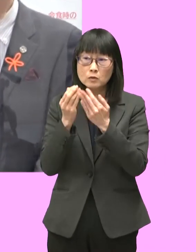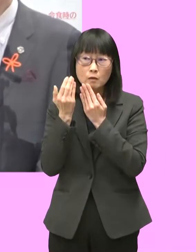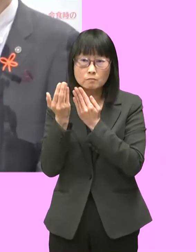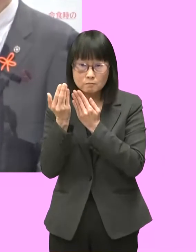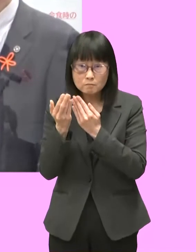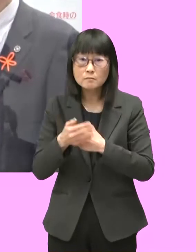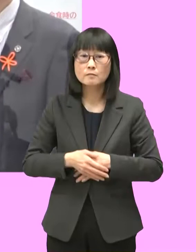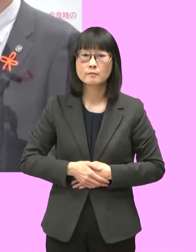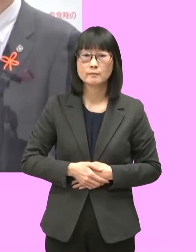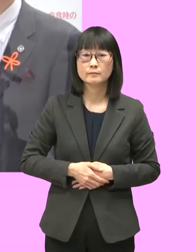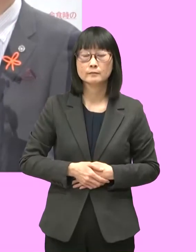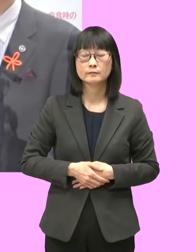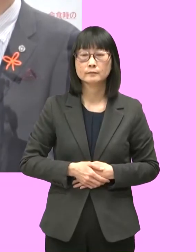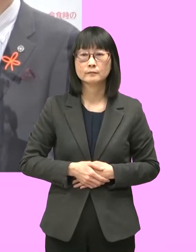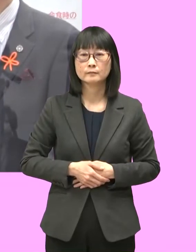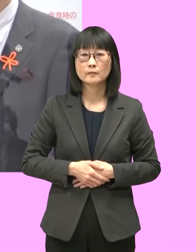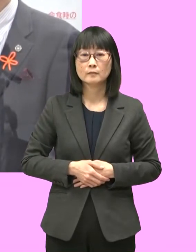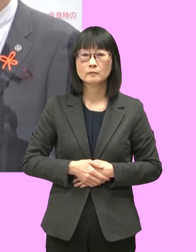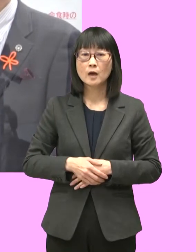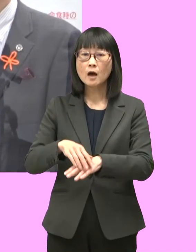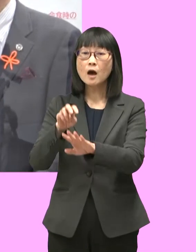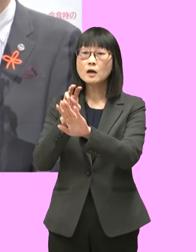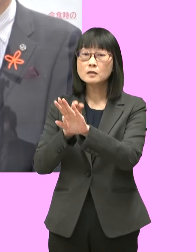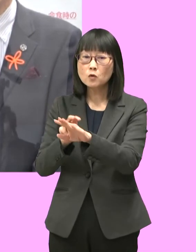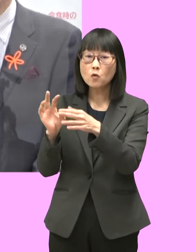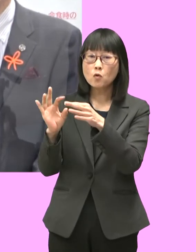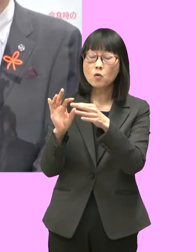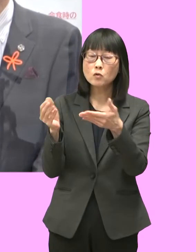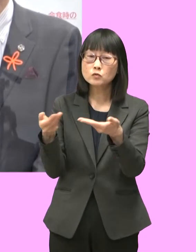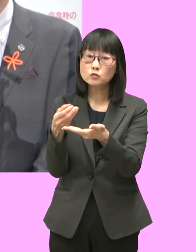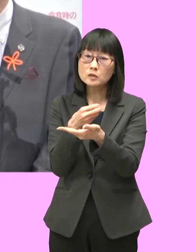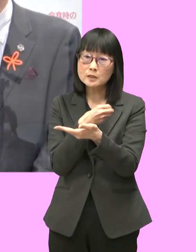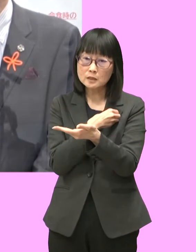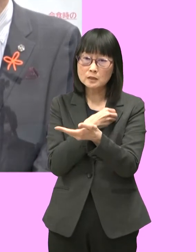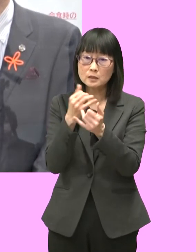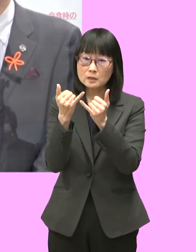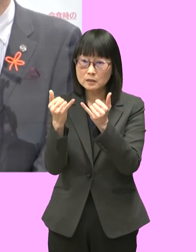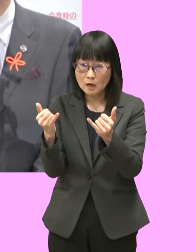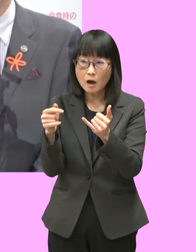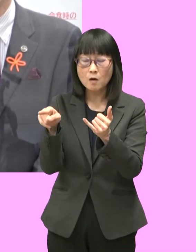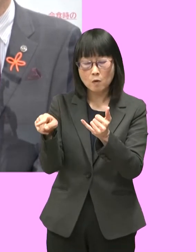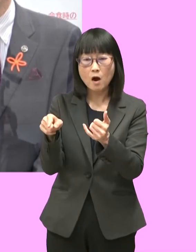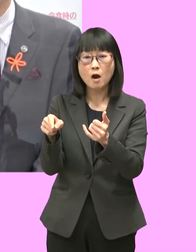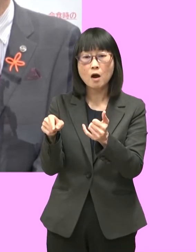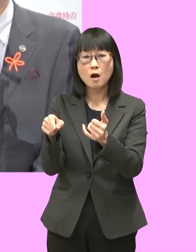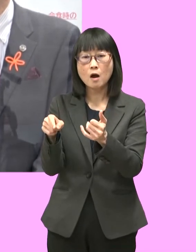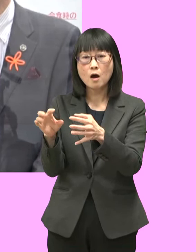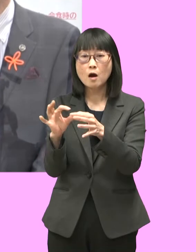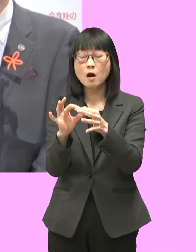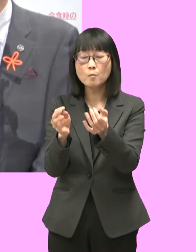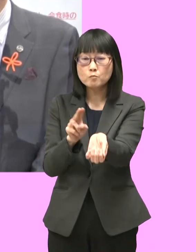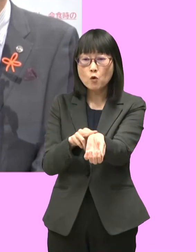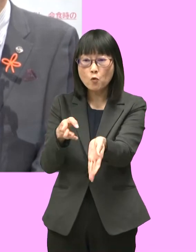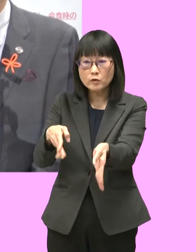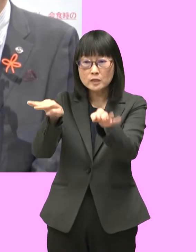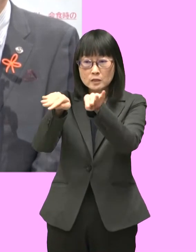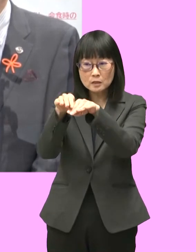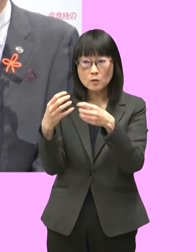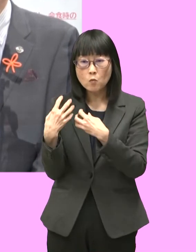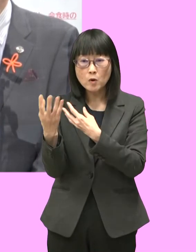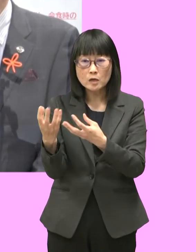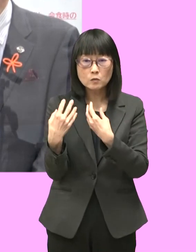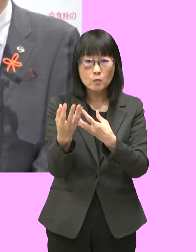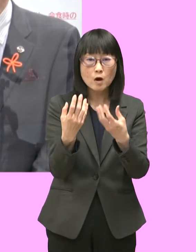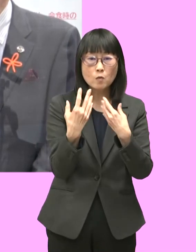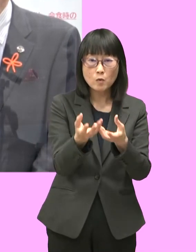ります。まず医療従事者はこれそれぞれの施設に、委ねるということでしたけれども、これいつぐらいから早